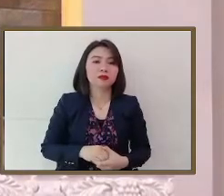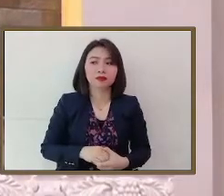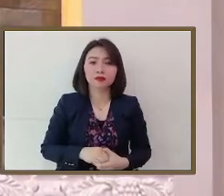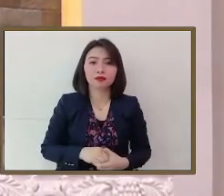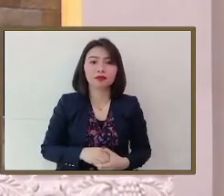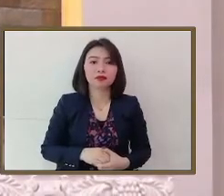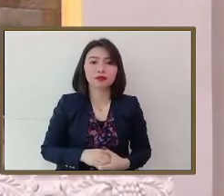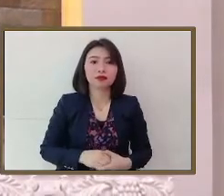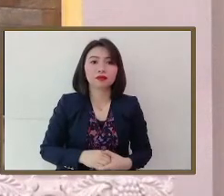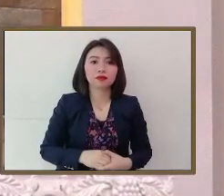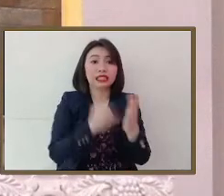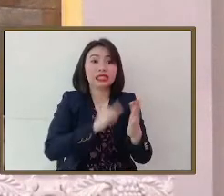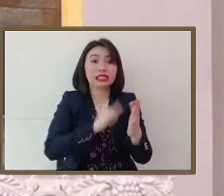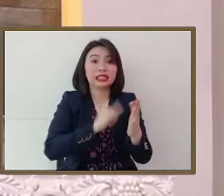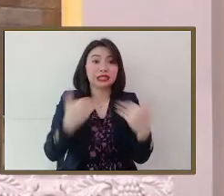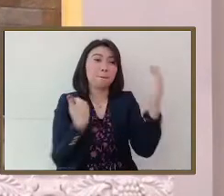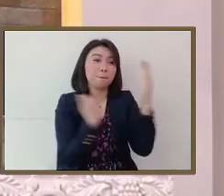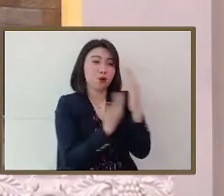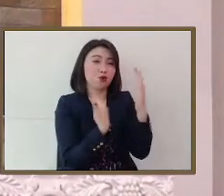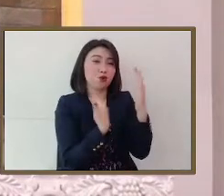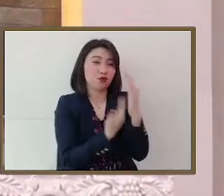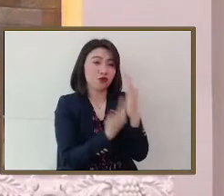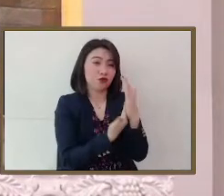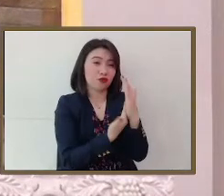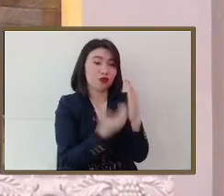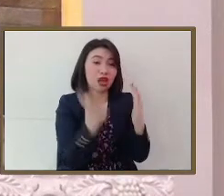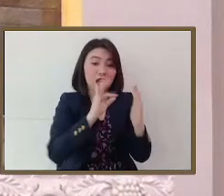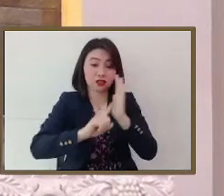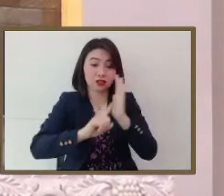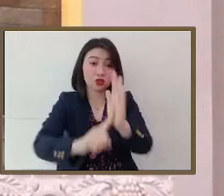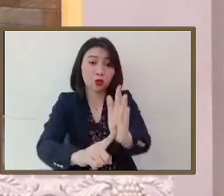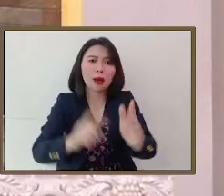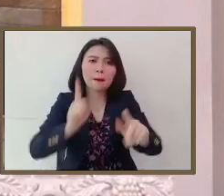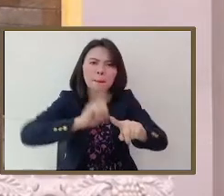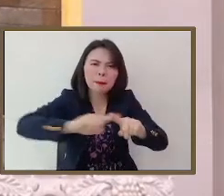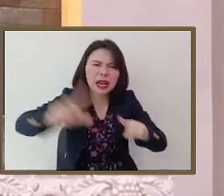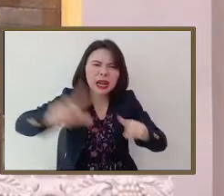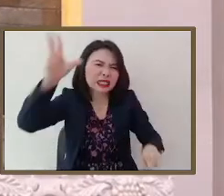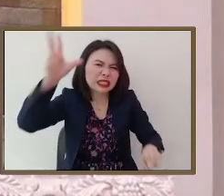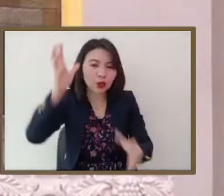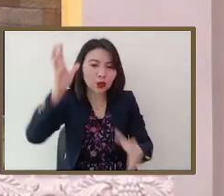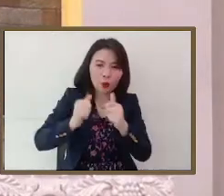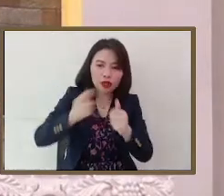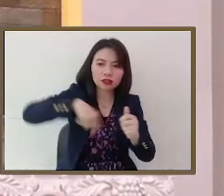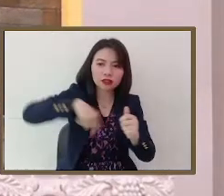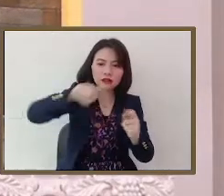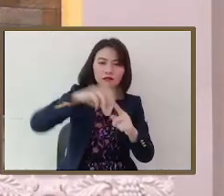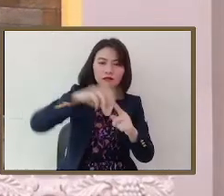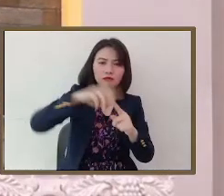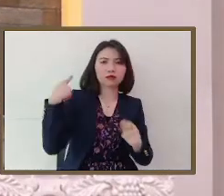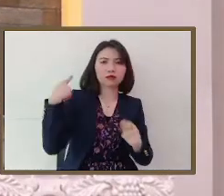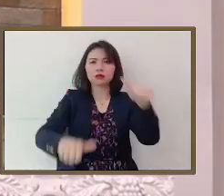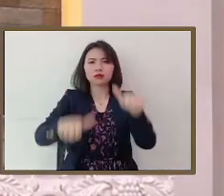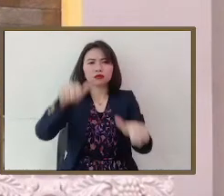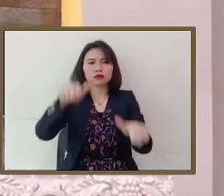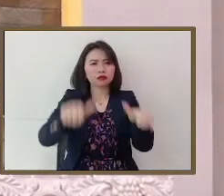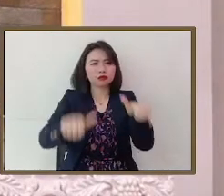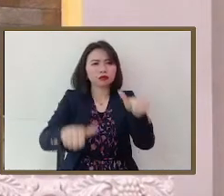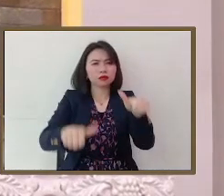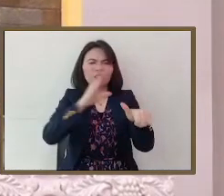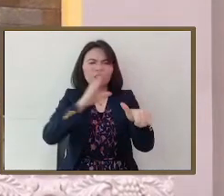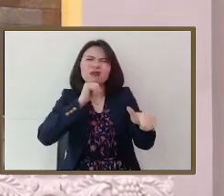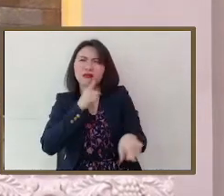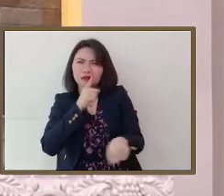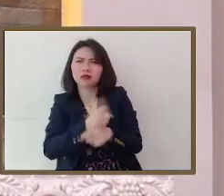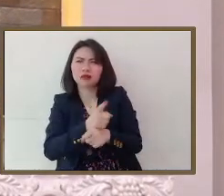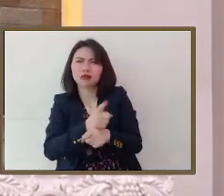It's already proclaimed. But Satan wants you to doubt it. Kaya ang gagawin ng Diablo, patunayan mo.